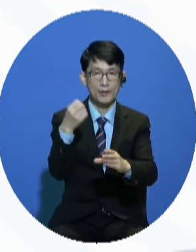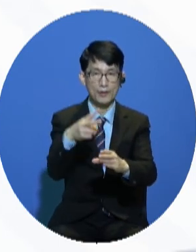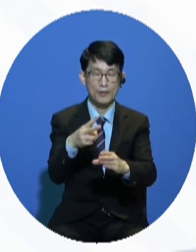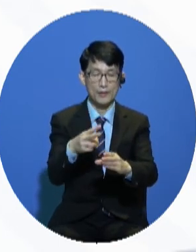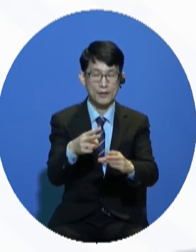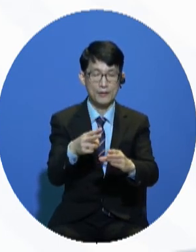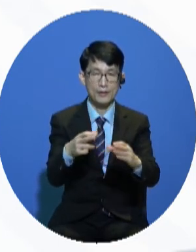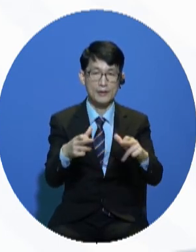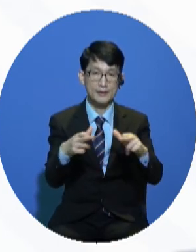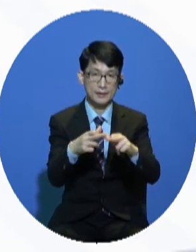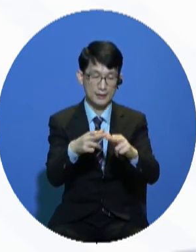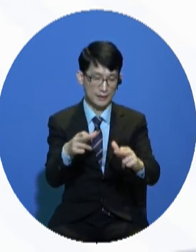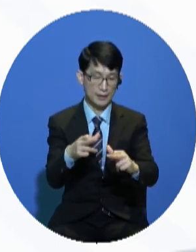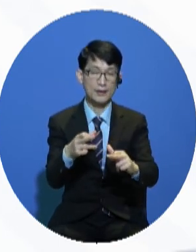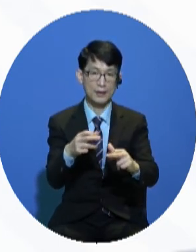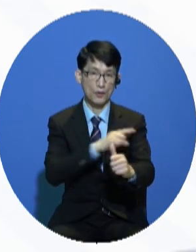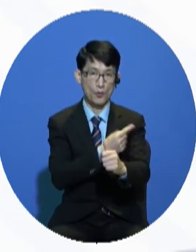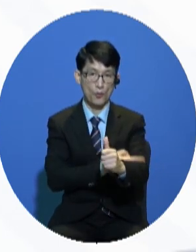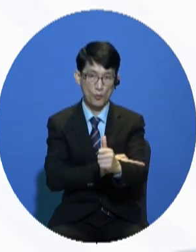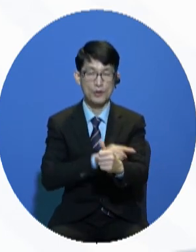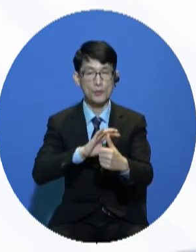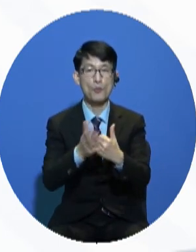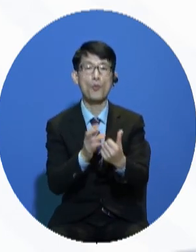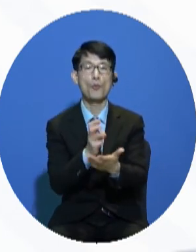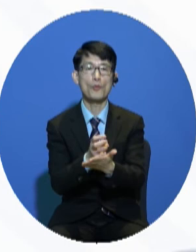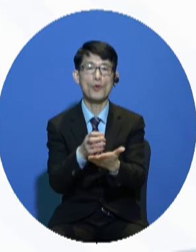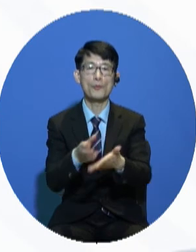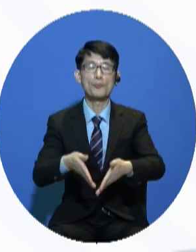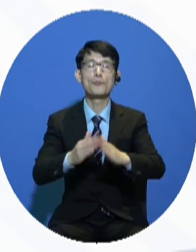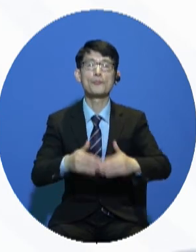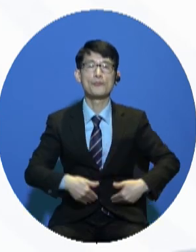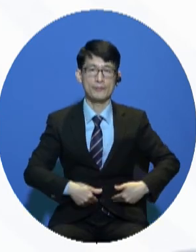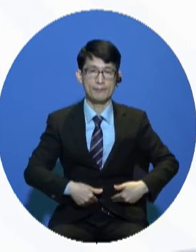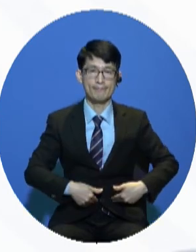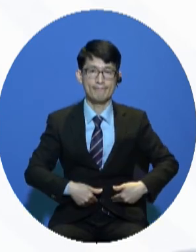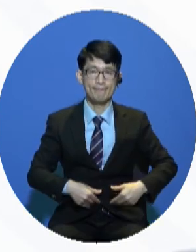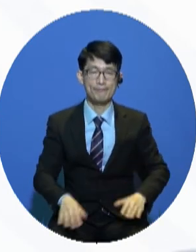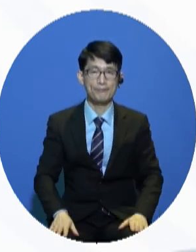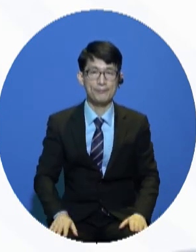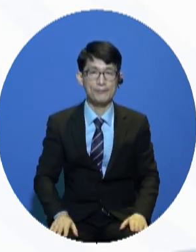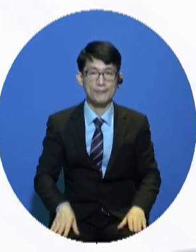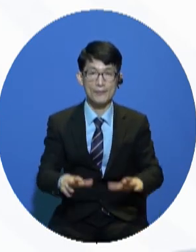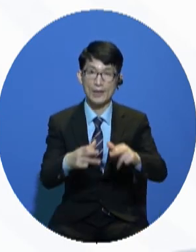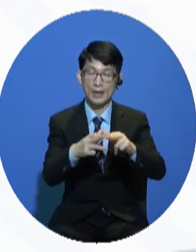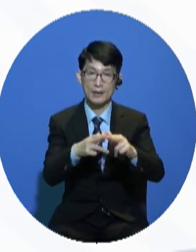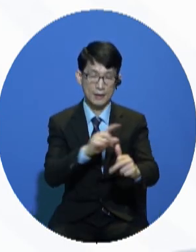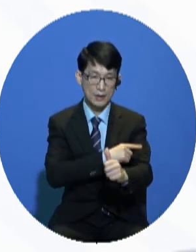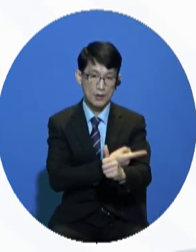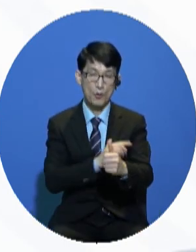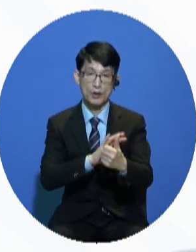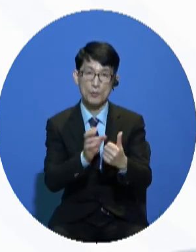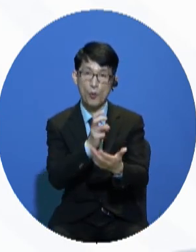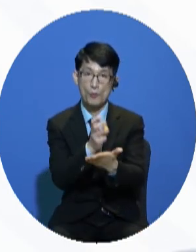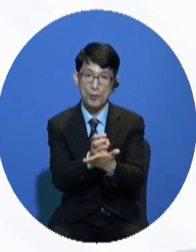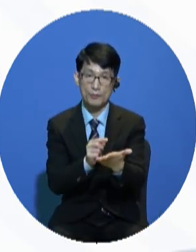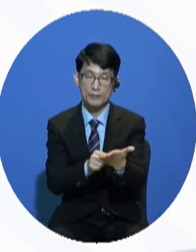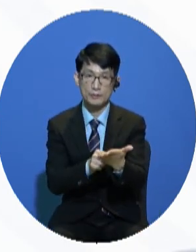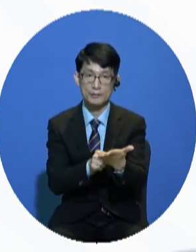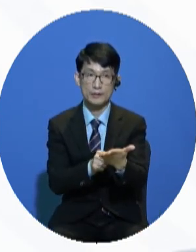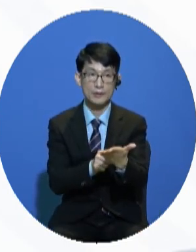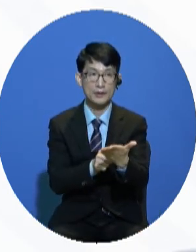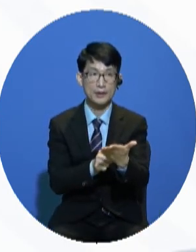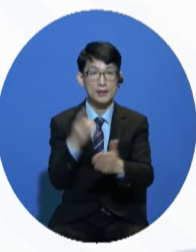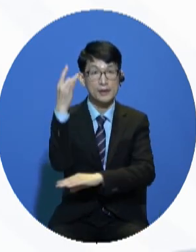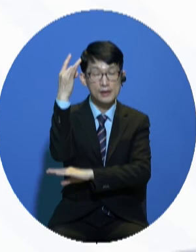권리 보장법 제정이 필요하다라고 판단합니다. 그래서 이런 점을 감안해서 볼 때 장애인 권리 보장법은 이렇게